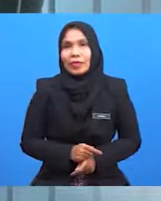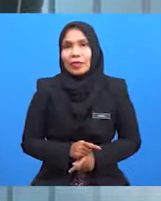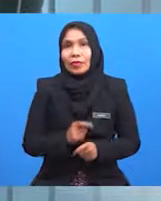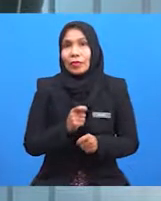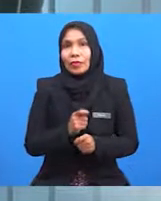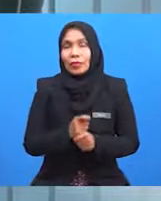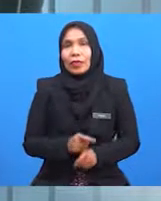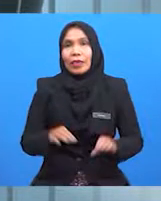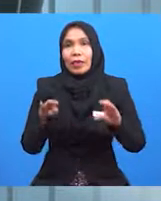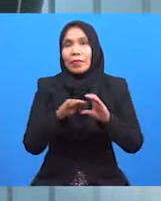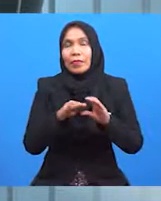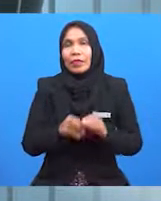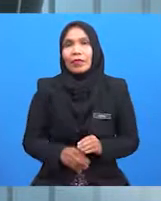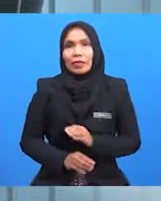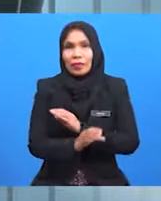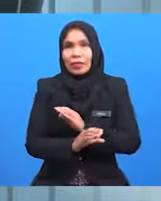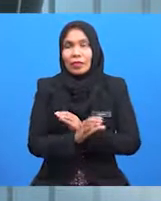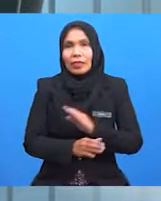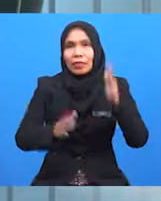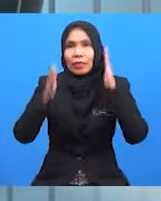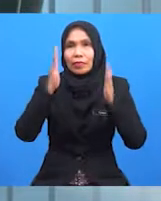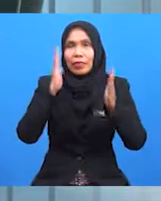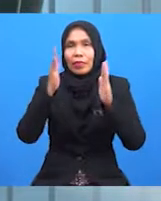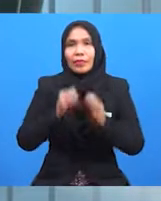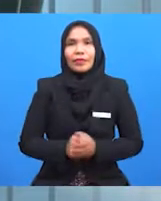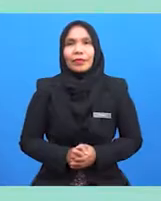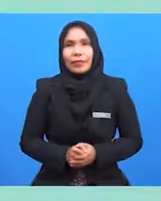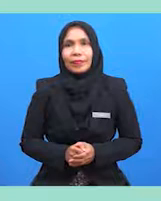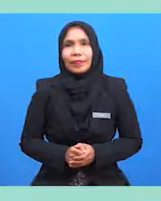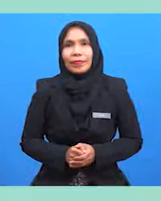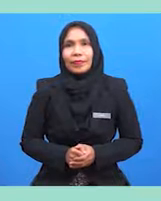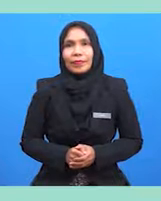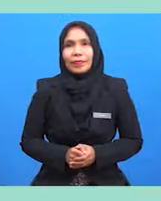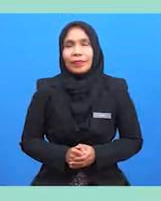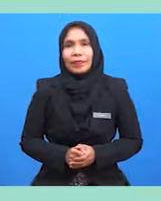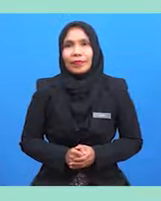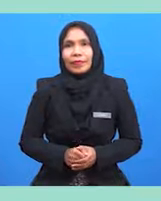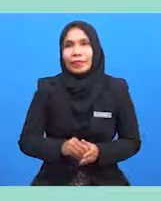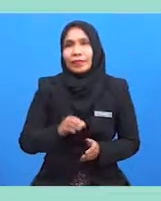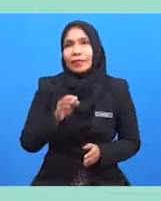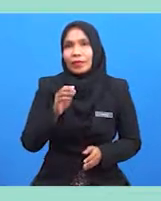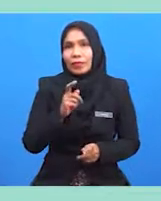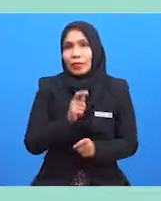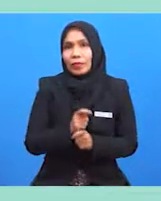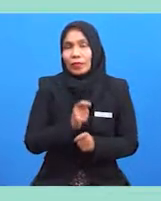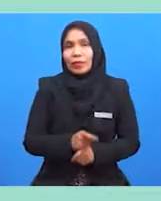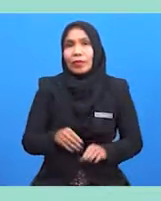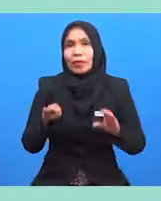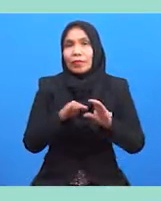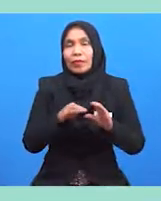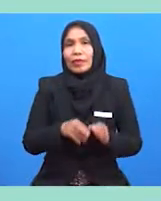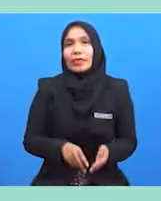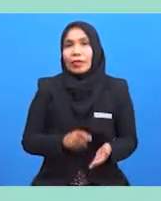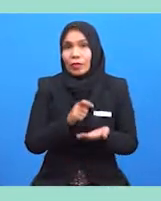Malaysia. Tajuk pembelajaran kita pada hari ini adalah fungsi Bank Pusat. Pada